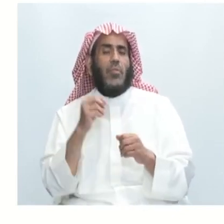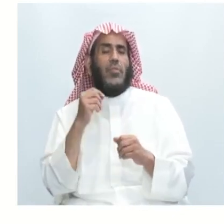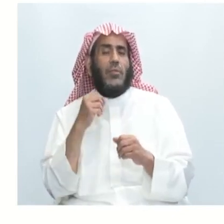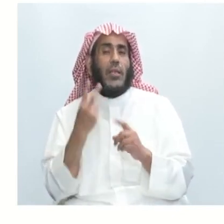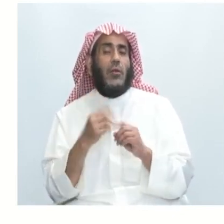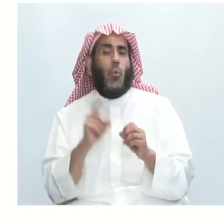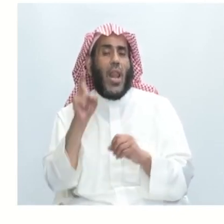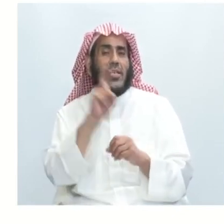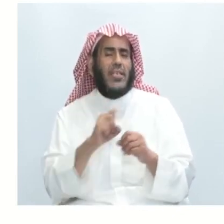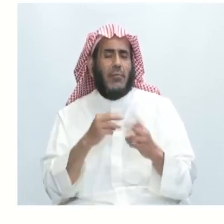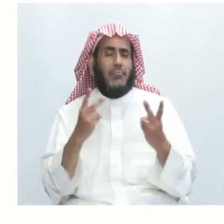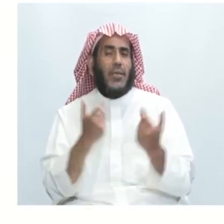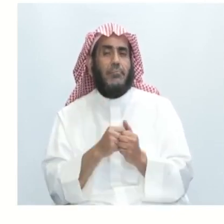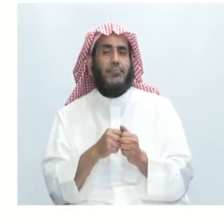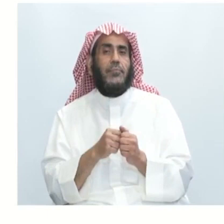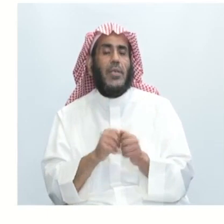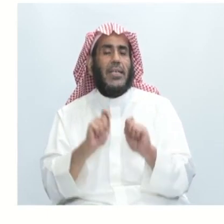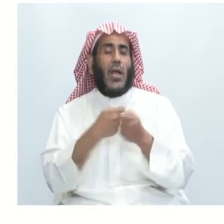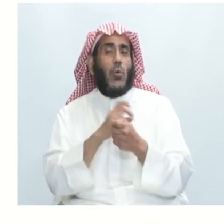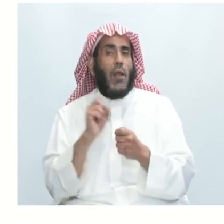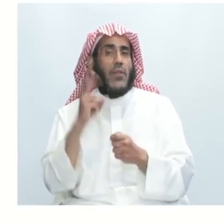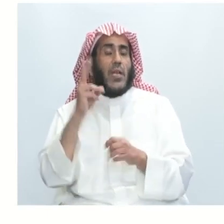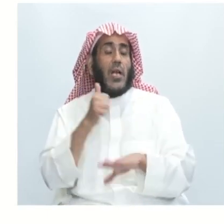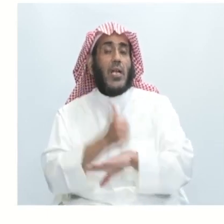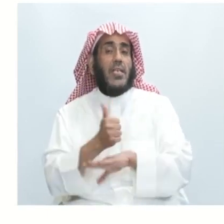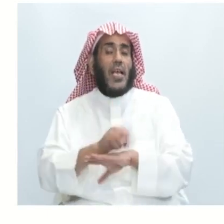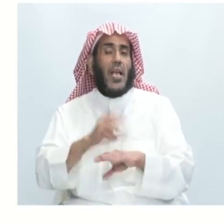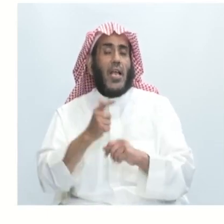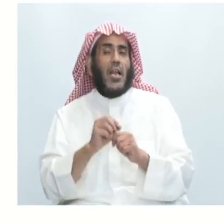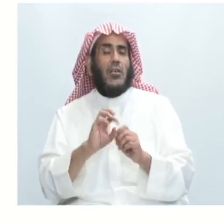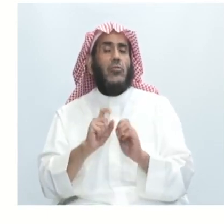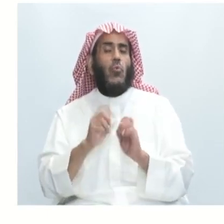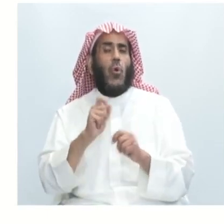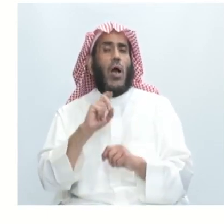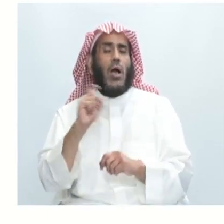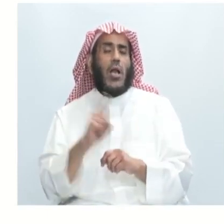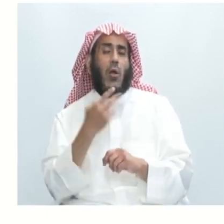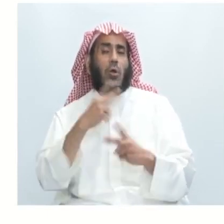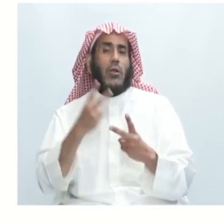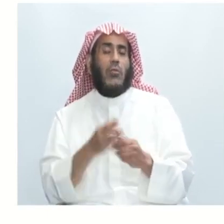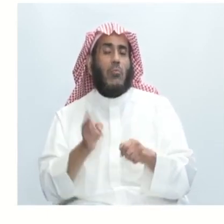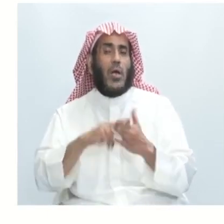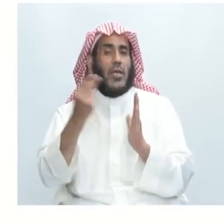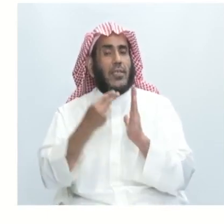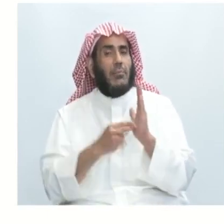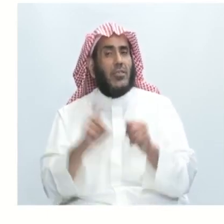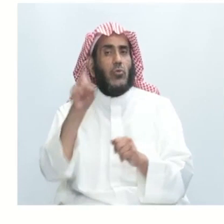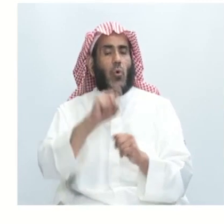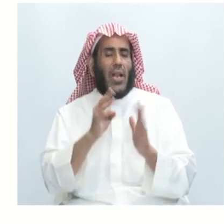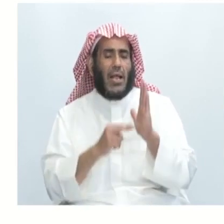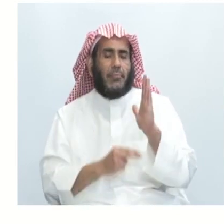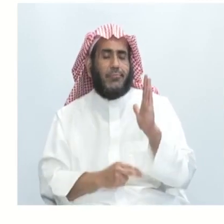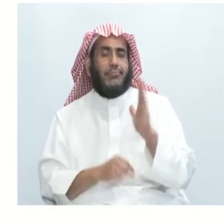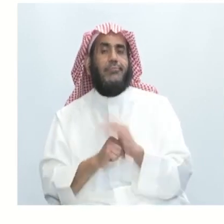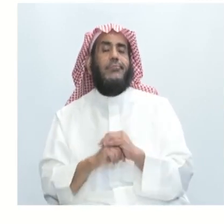الاخوان هذه الخطوات والاسئله هي لتحويل الفكره الرئيسه في الفكره الى سؤالنا اكثر ثم كتابه السؤال الخامس